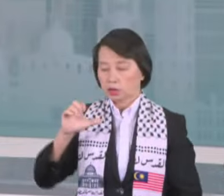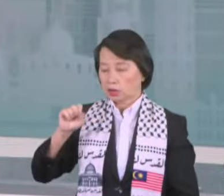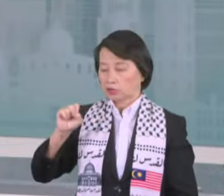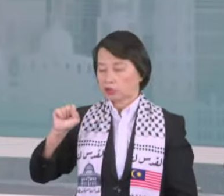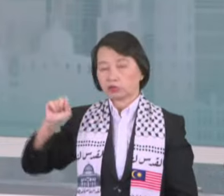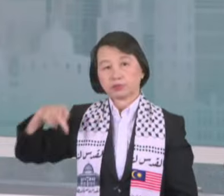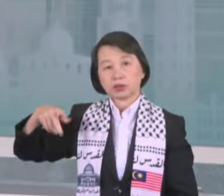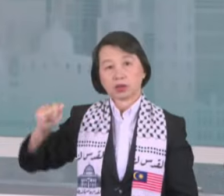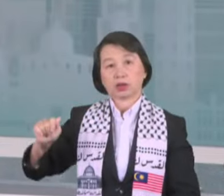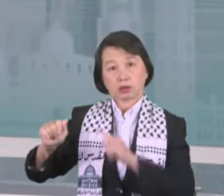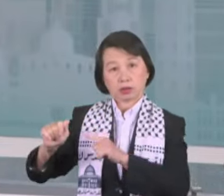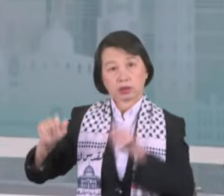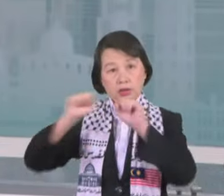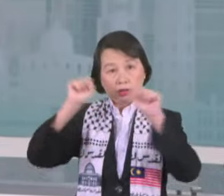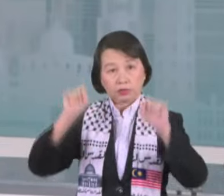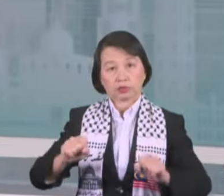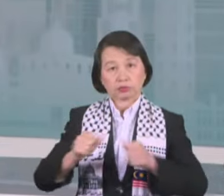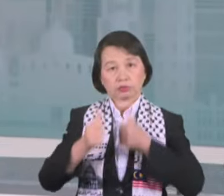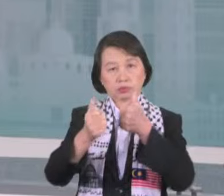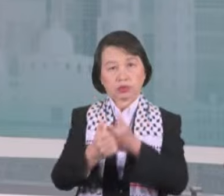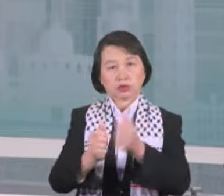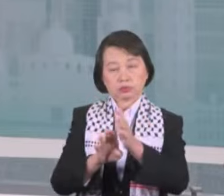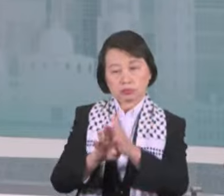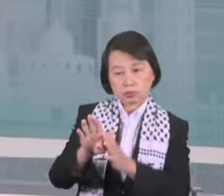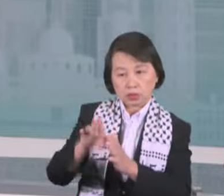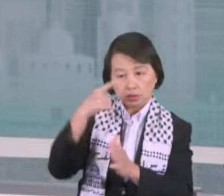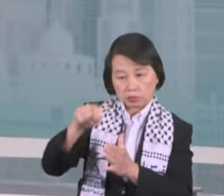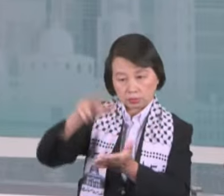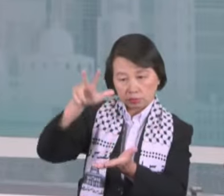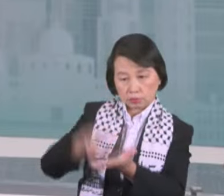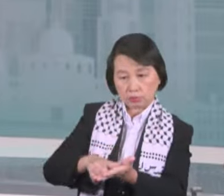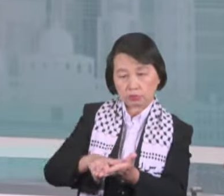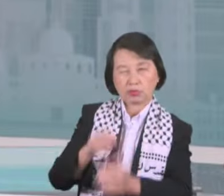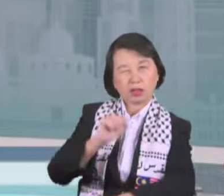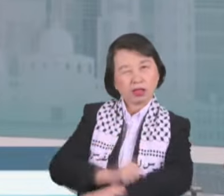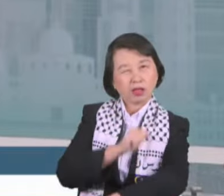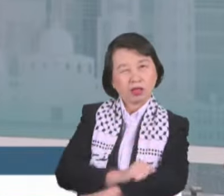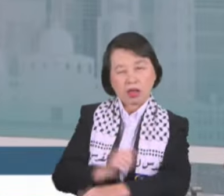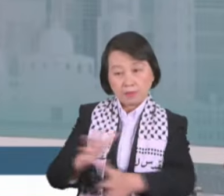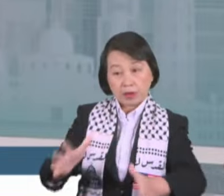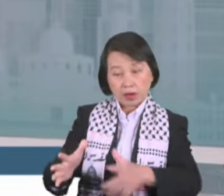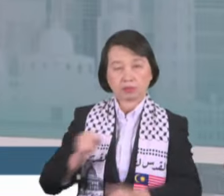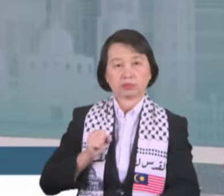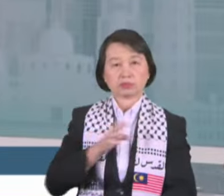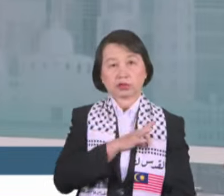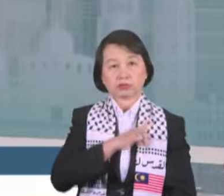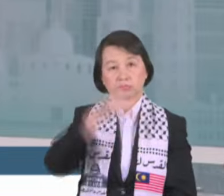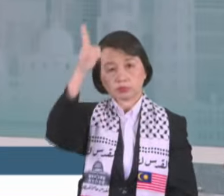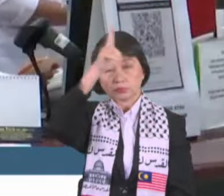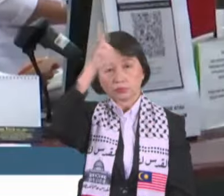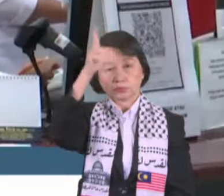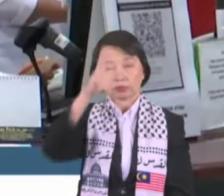SSPA merupakan sistem saraan yang berteraskan prestasi bagi mengiktiraf pengorbanan besar penjawat awam.